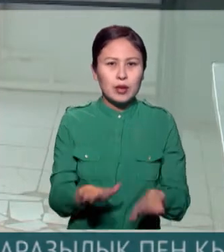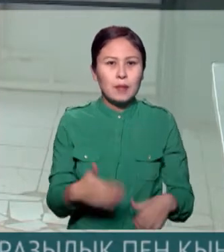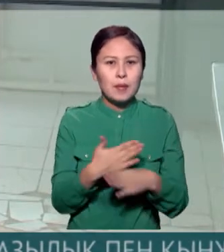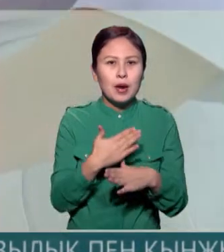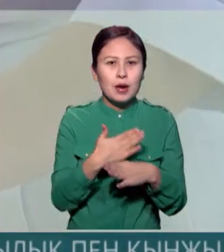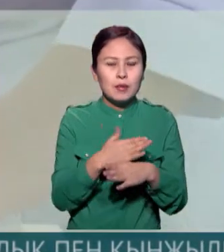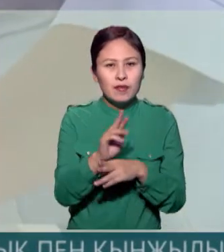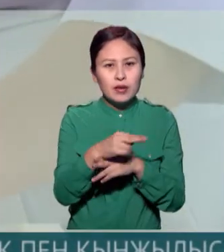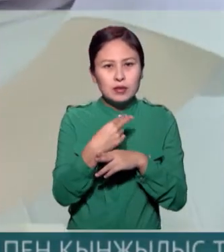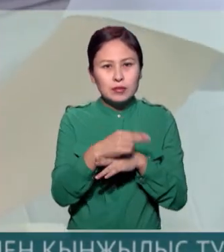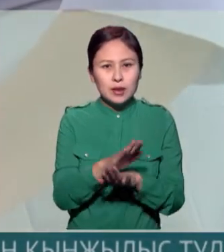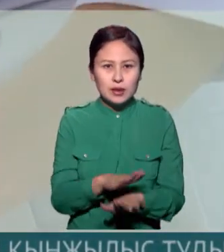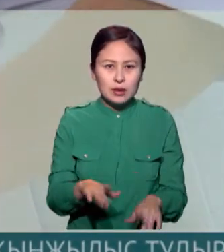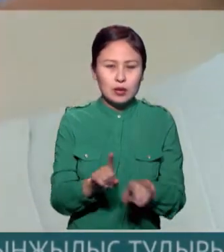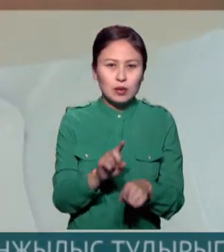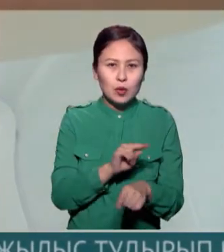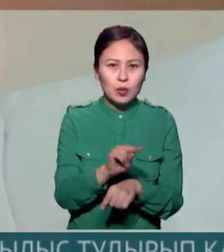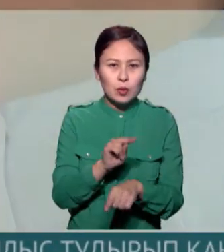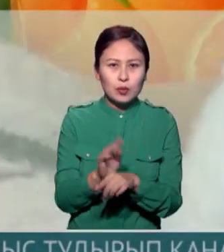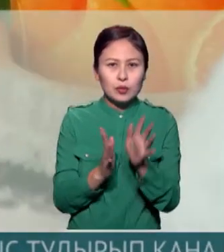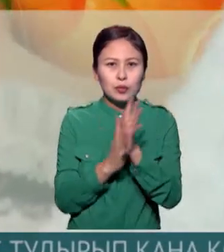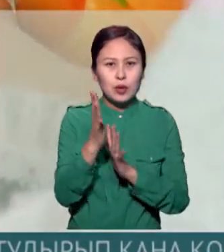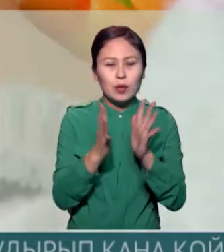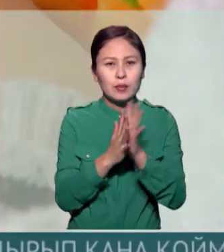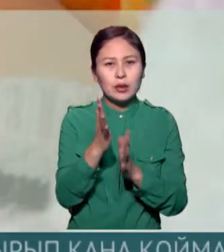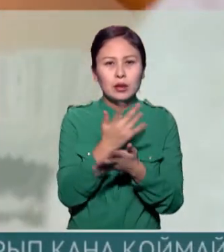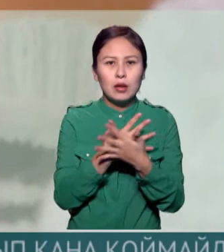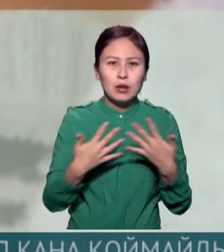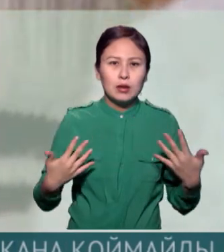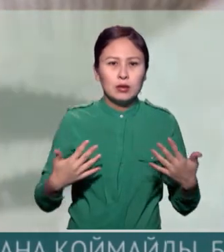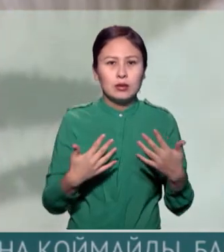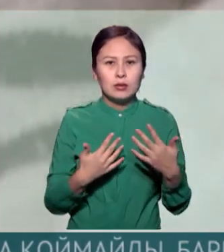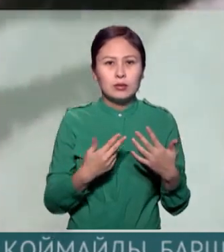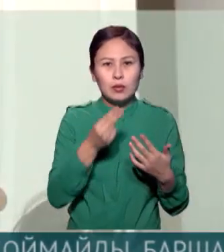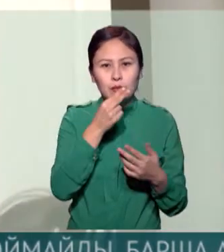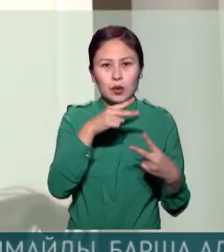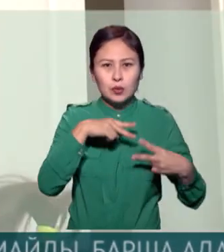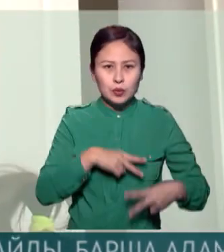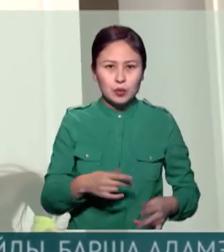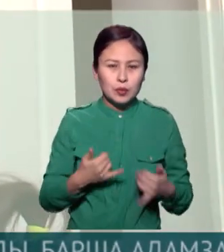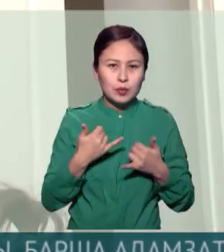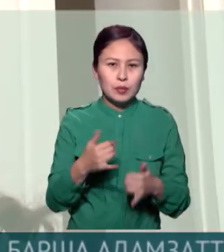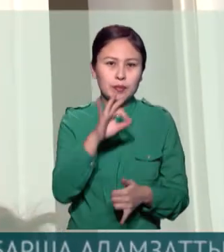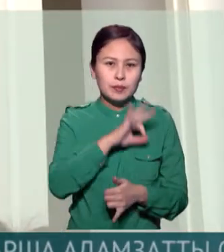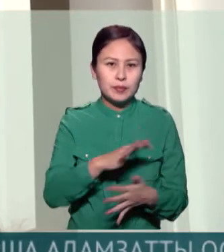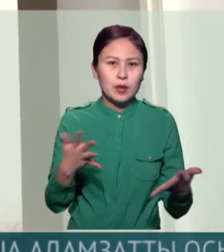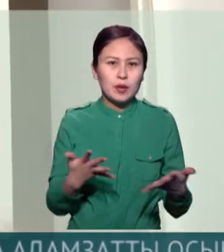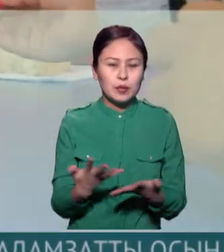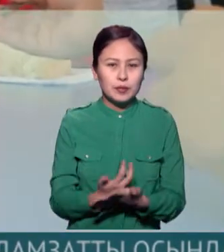екен. Тәрбиешілер кішкентайларды өсімдік әлемімен таныстырудың және еңбекке бейімдеудің оңтайлы әдісін